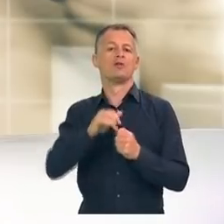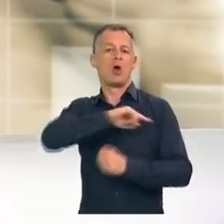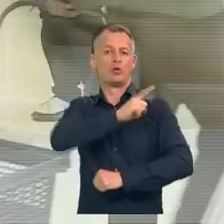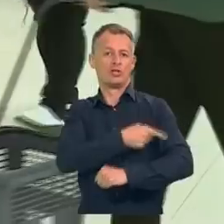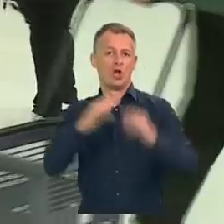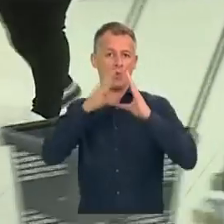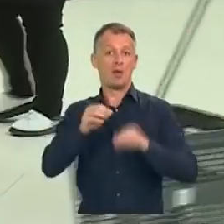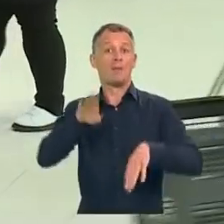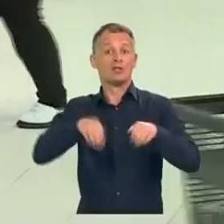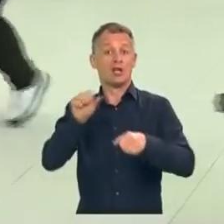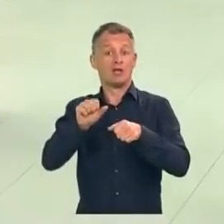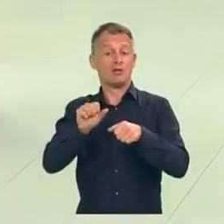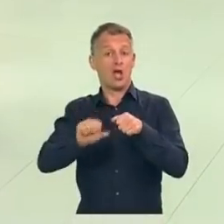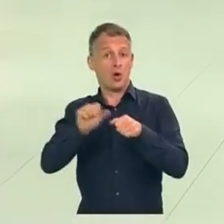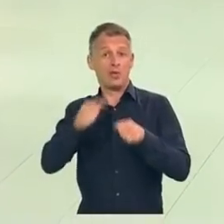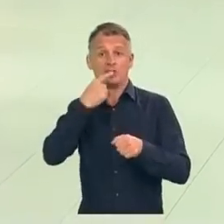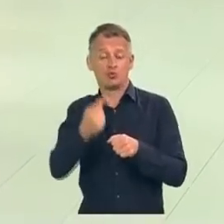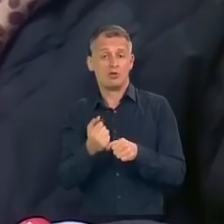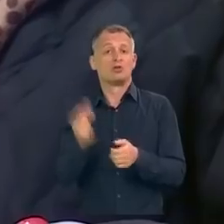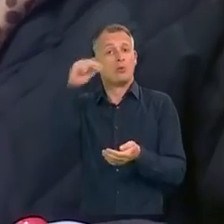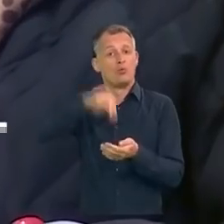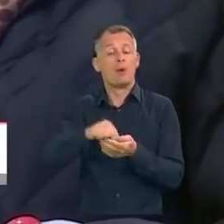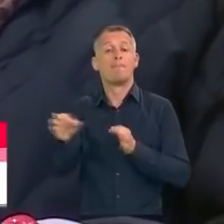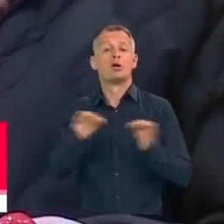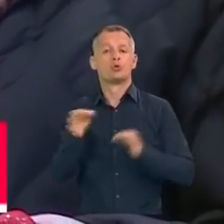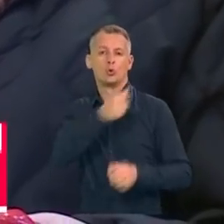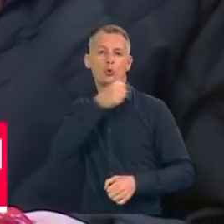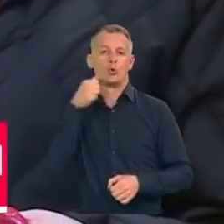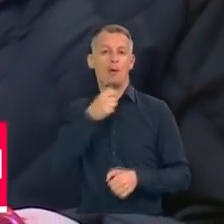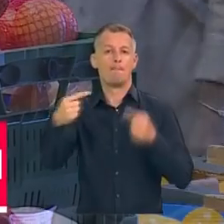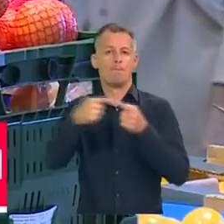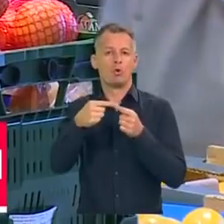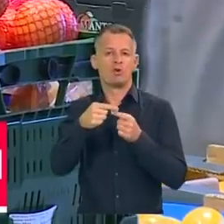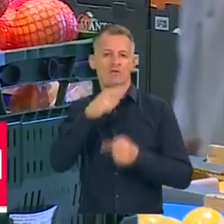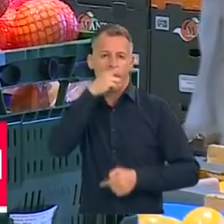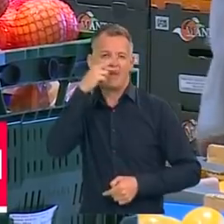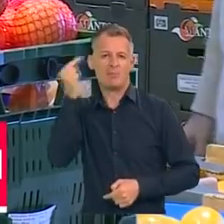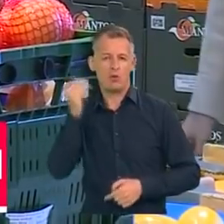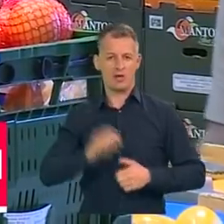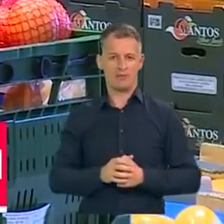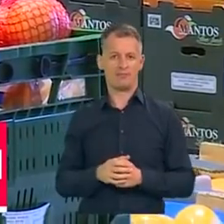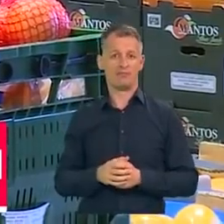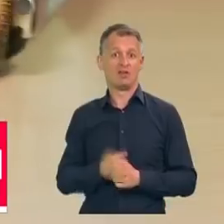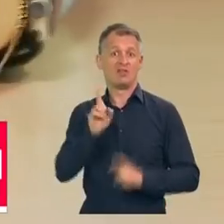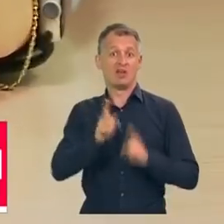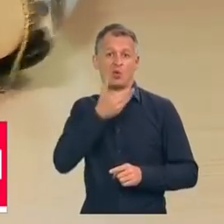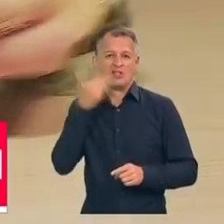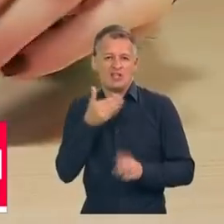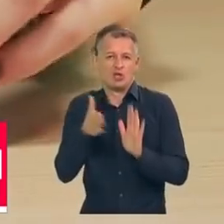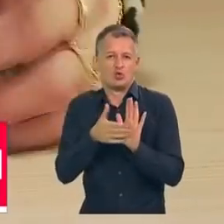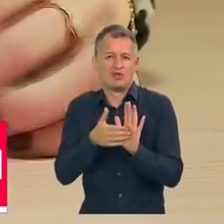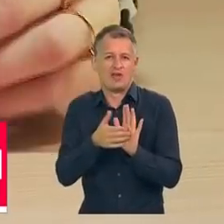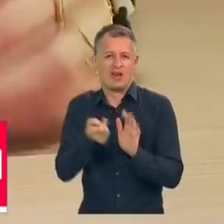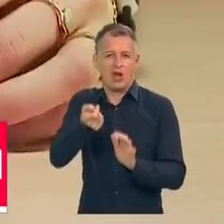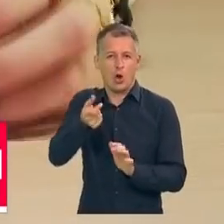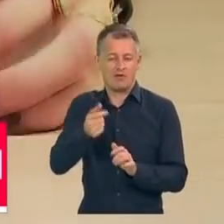se va miza însă pe implementarea unor măsuri foarte dure împotriva speculei, astfel în cazul în care nu va exista o justificare economică și vor